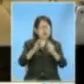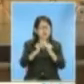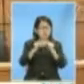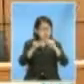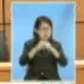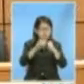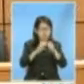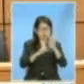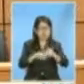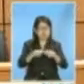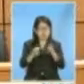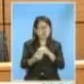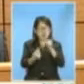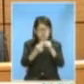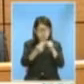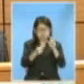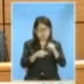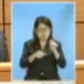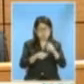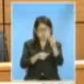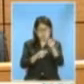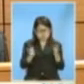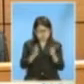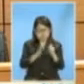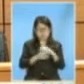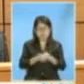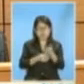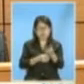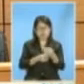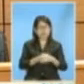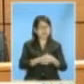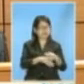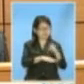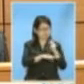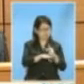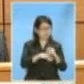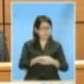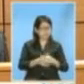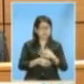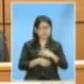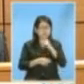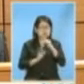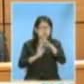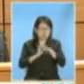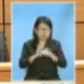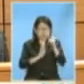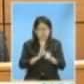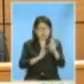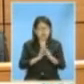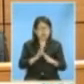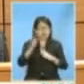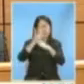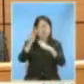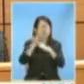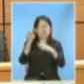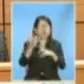เข้าประเด็นแล้วก็ช่วยกระชับขอความกรุณาครับเชิญครับ ท่านประธานครับผมไม่ทันพูดจบท่านก็ทักท้วงขึ้นมา